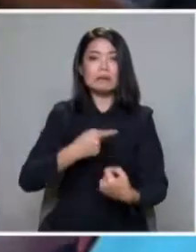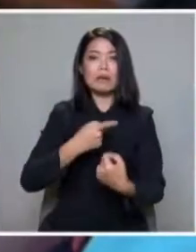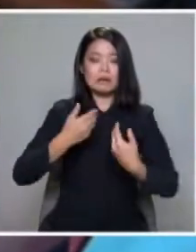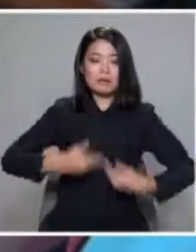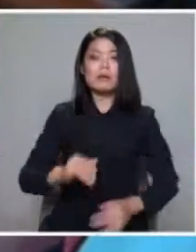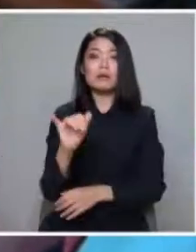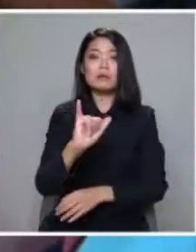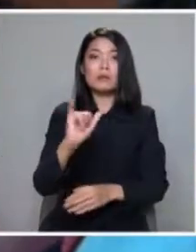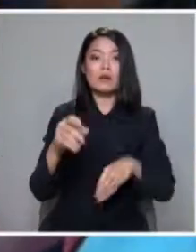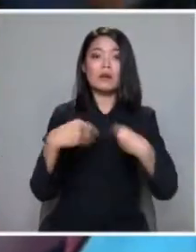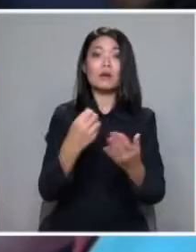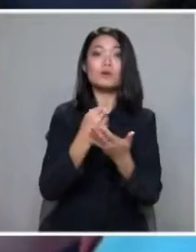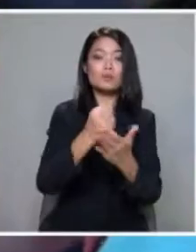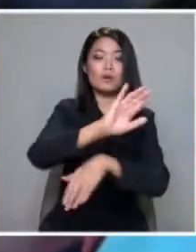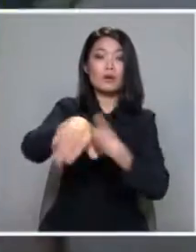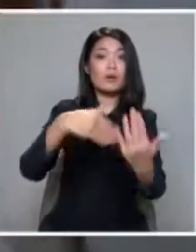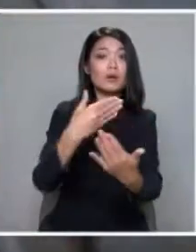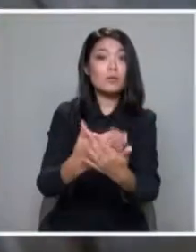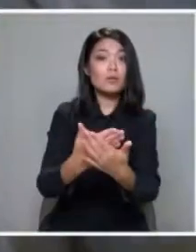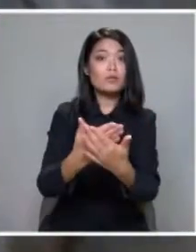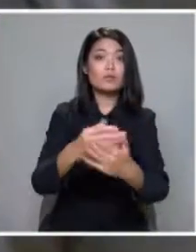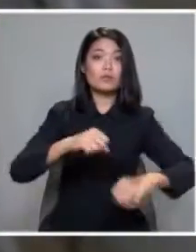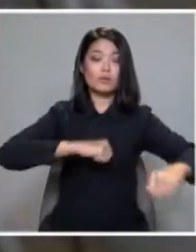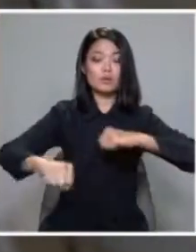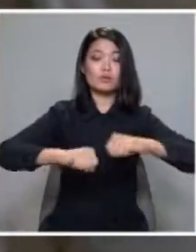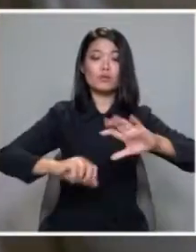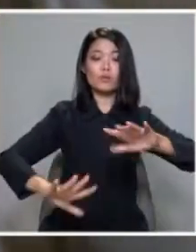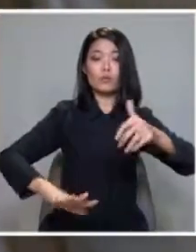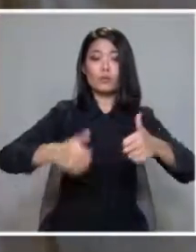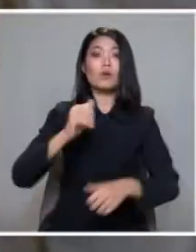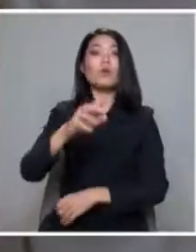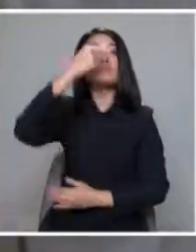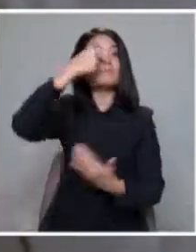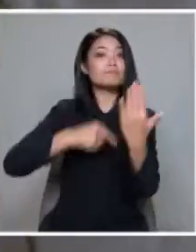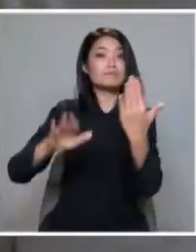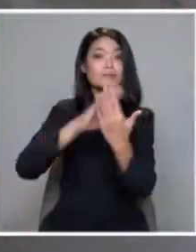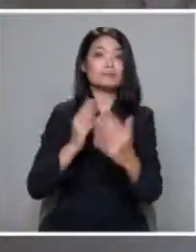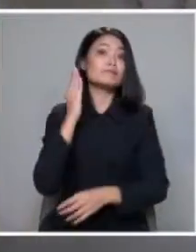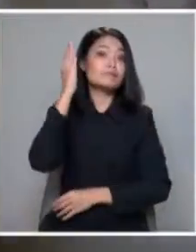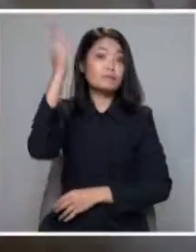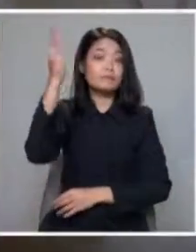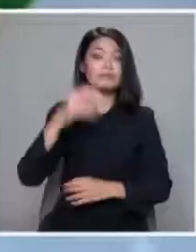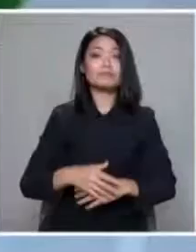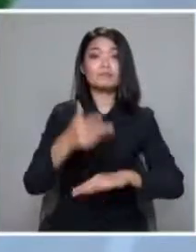ลงไปช่วยเหลือให้พวกเขาได้มีสัญชาติเป็นเยาวชนที่ดีของชาติต่อไปหัตถพลค